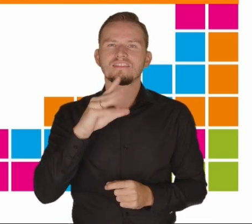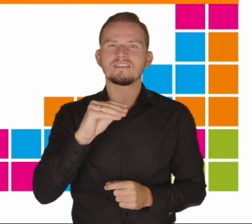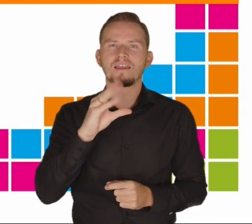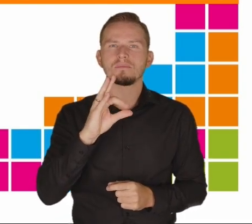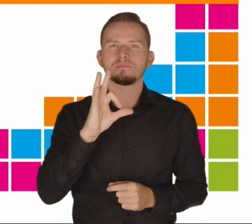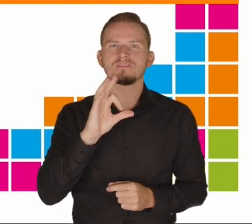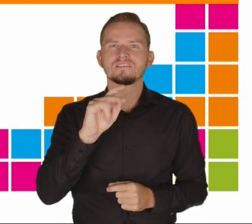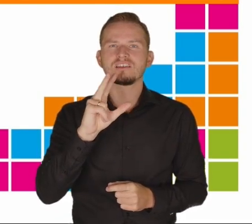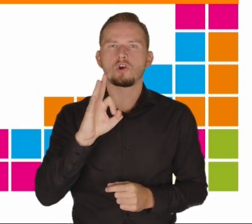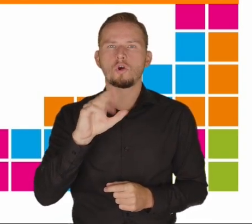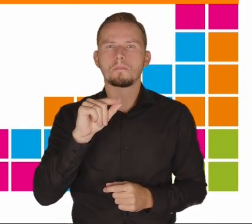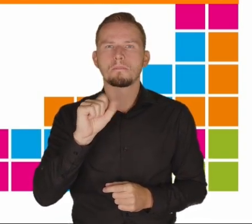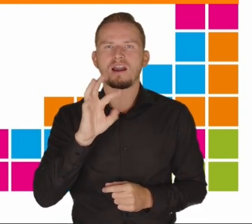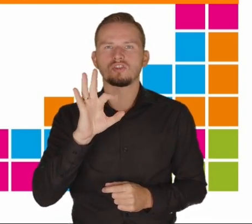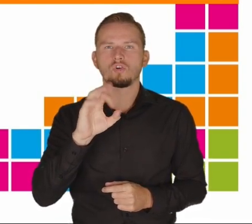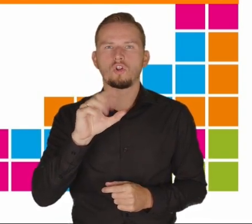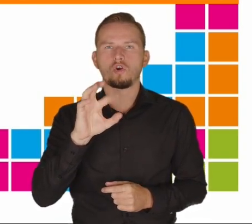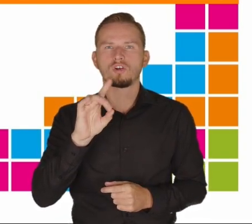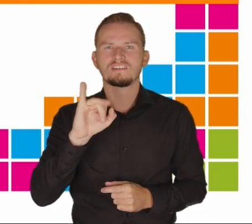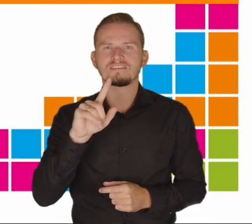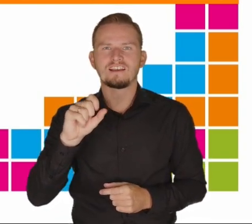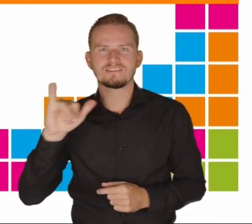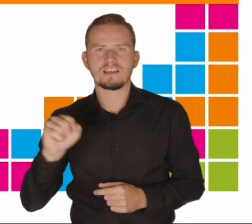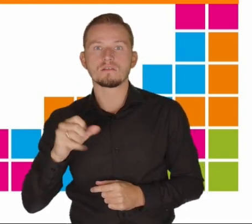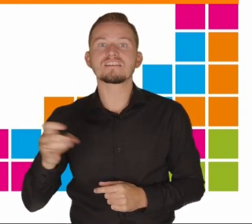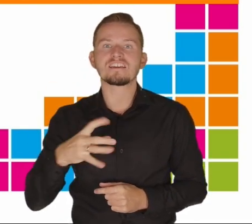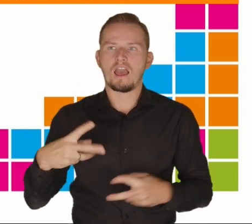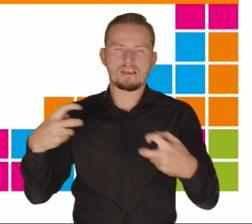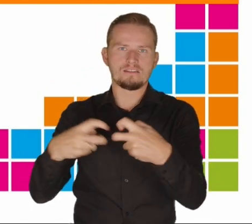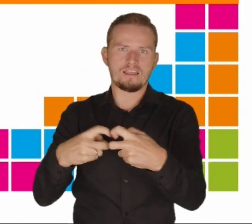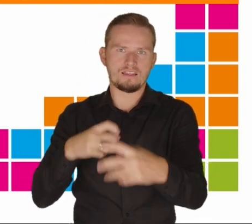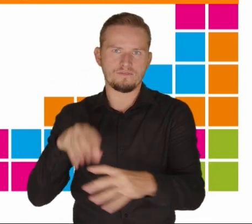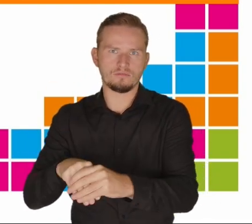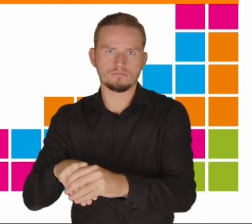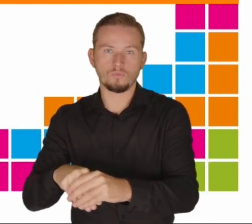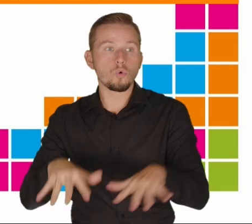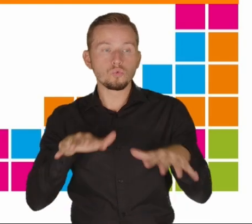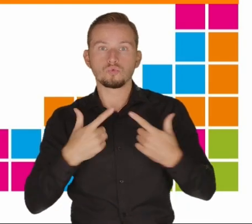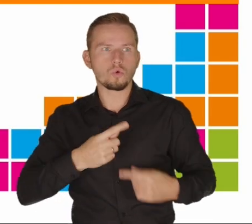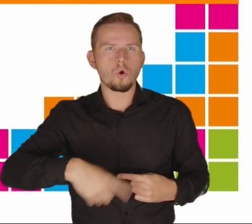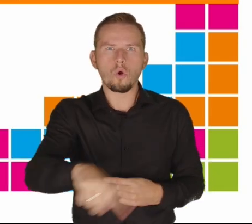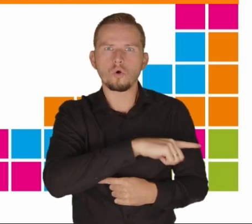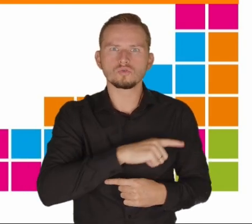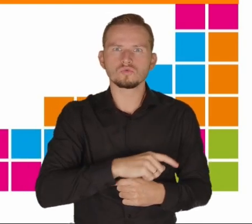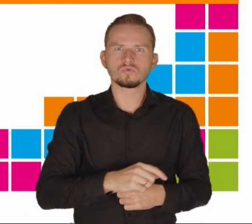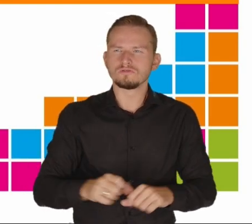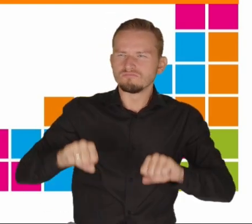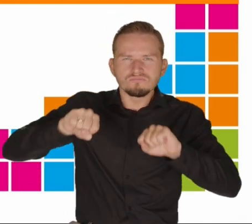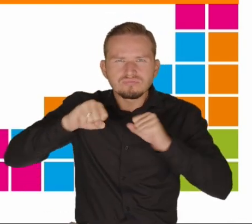depsychopatologizacji grania w internecie, ponieważ coraz częściej osoby, które grają bardzo intensywnie, czy mają bardzo dużo takich